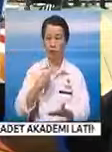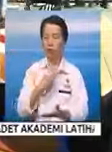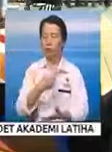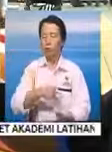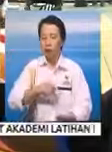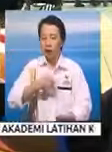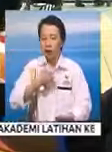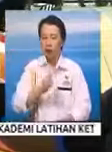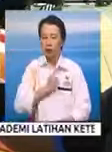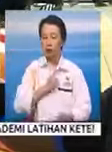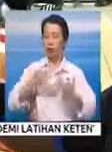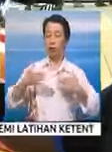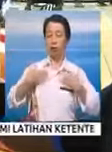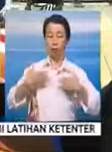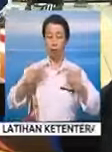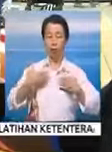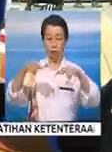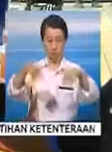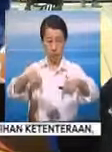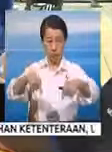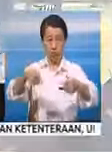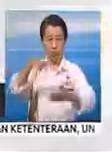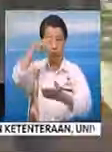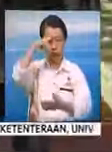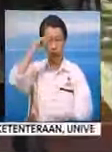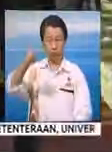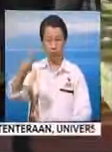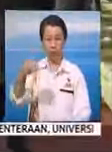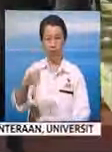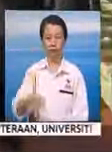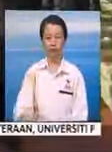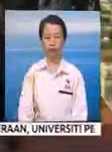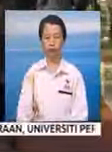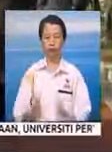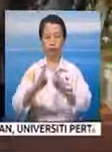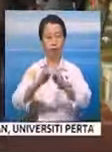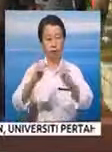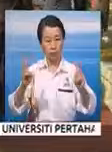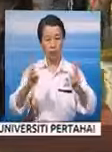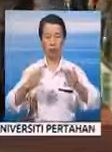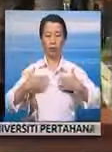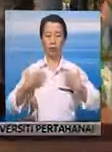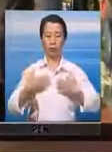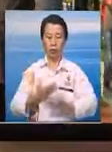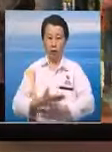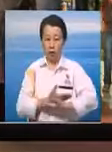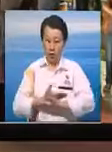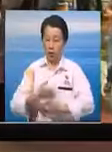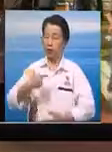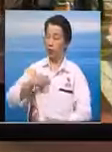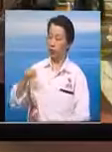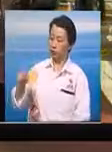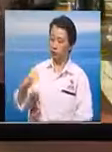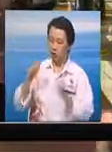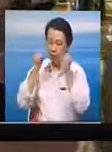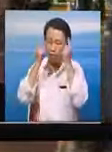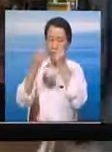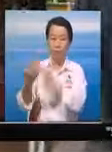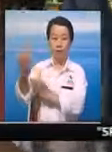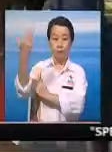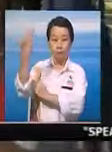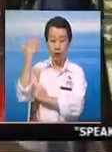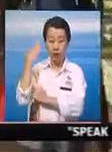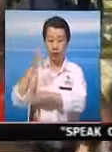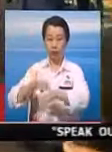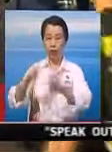sendiri kemeriahan dekat sambutan merdeka ini. Sangat gembira, anak-anak saya bangun pagi dari